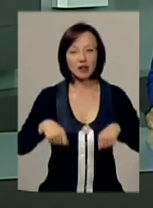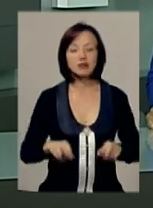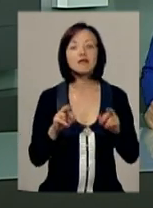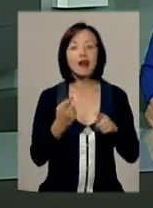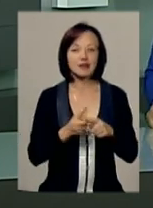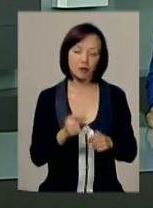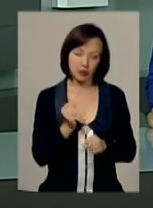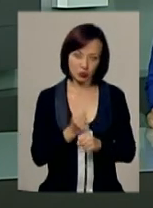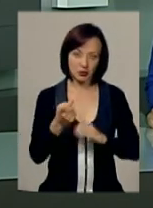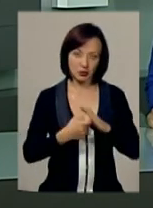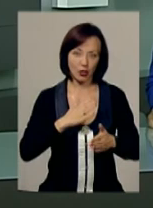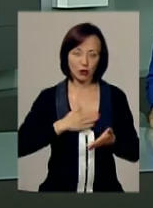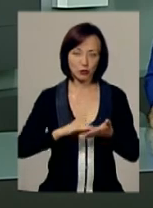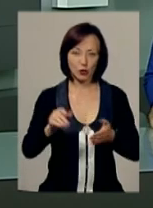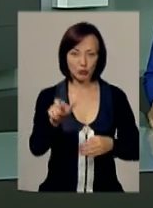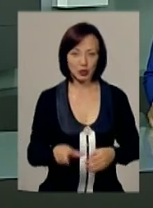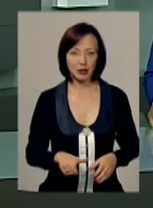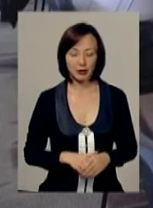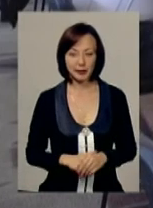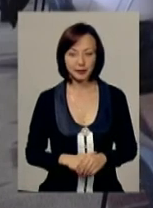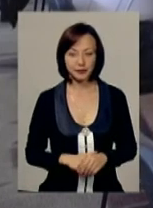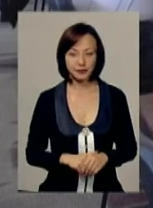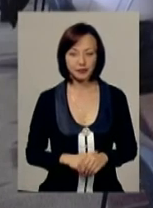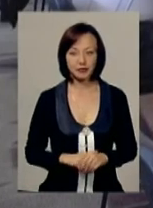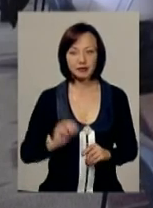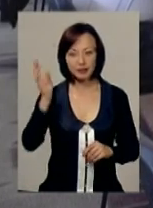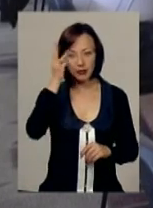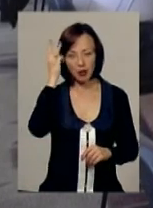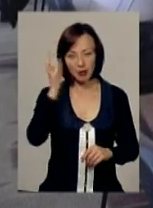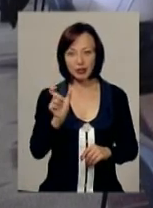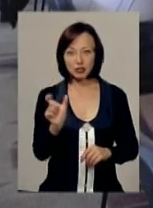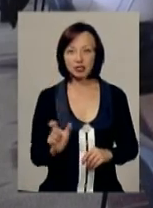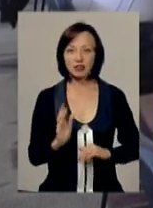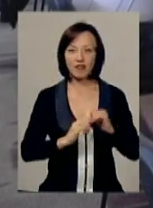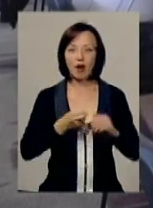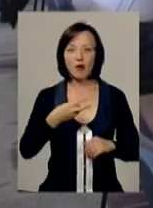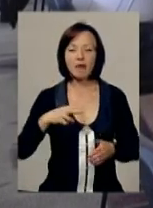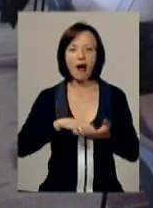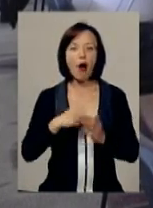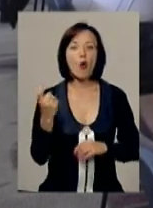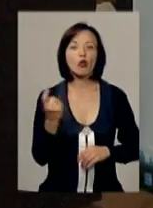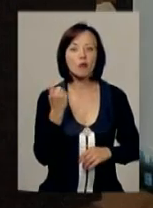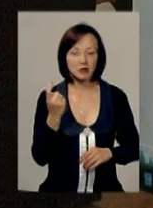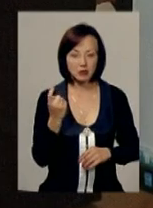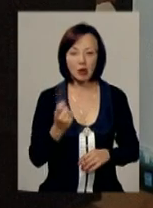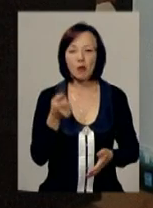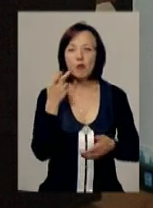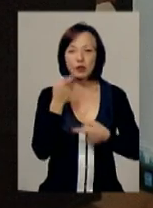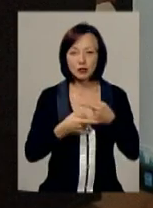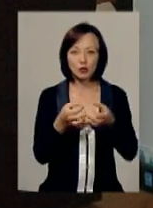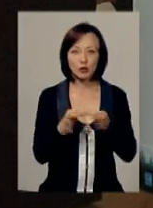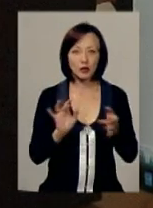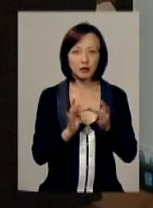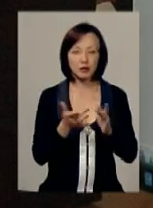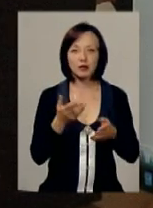дієво, дізнавався Кирило Фільчаков. Хмельничанин Сергій за фахом економіст. Пояснює, що постійного доступу до інтернету